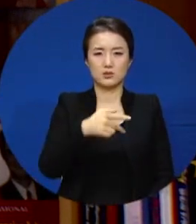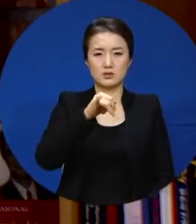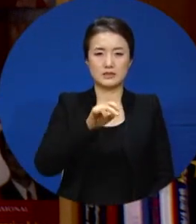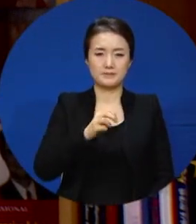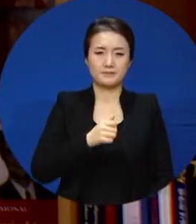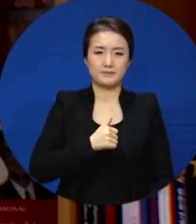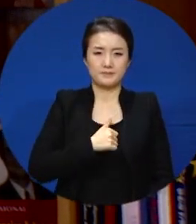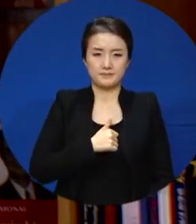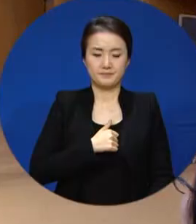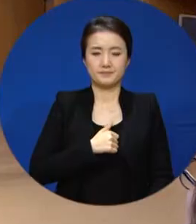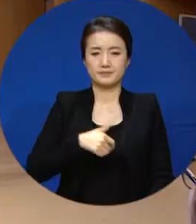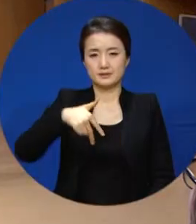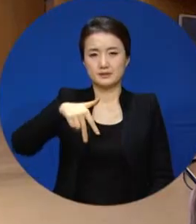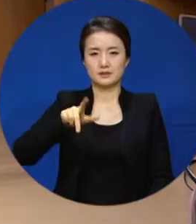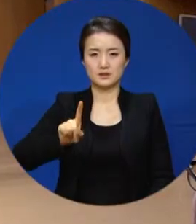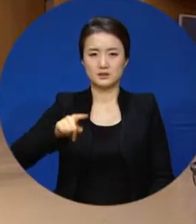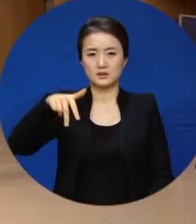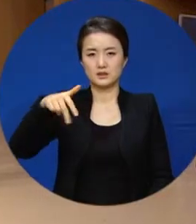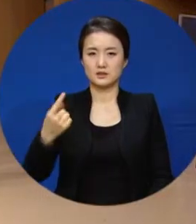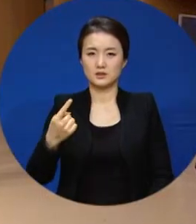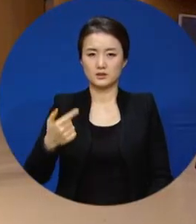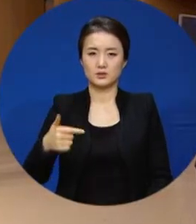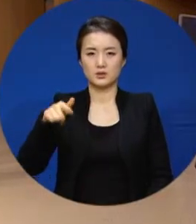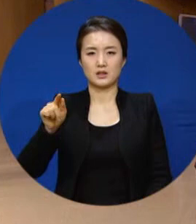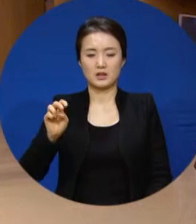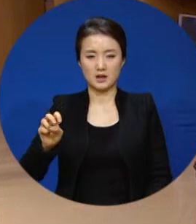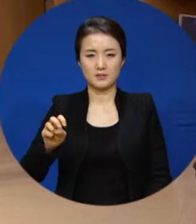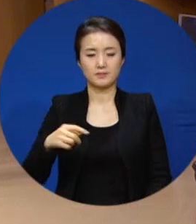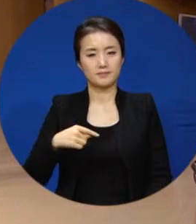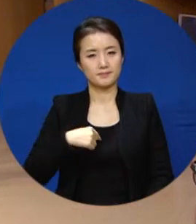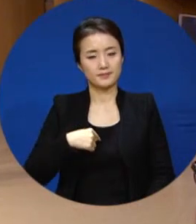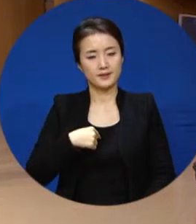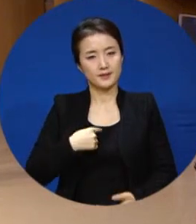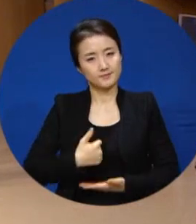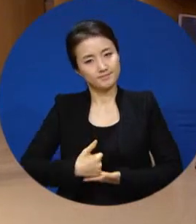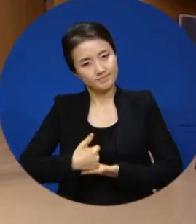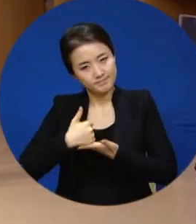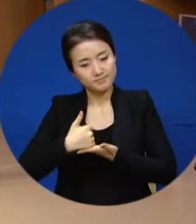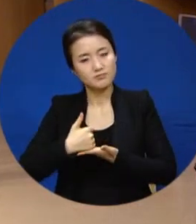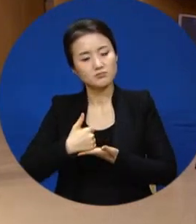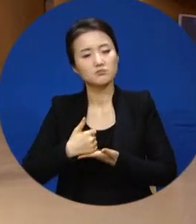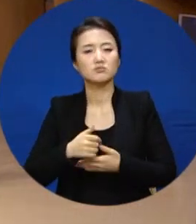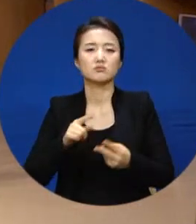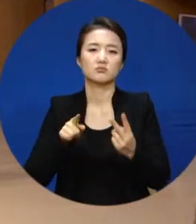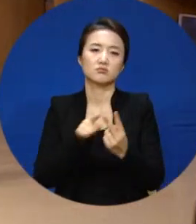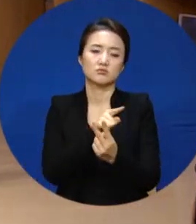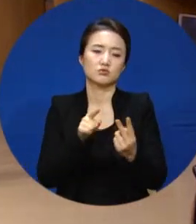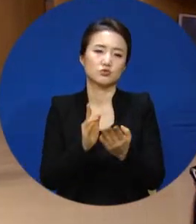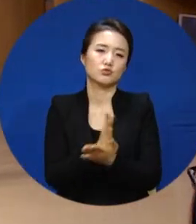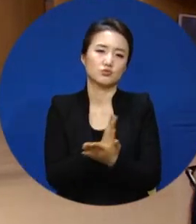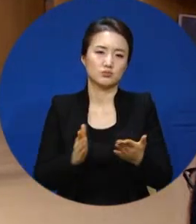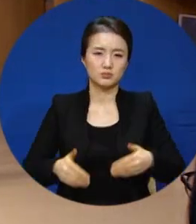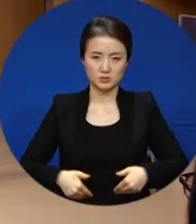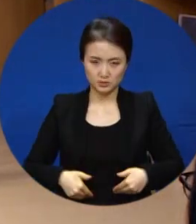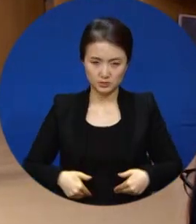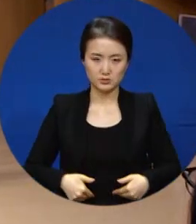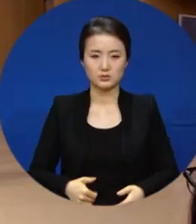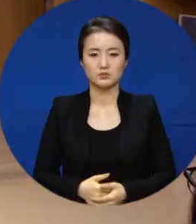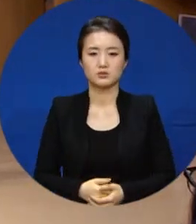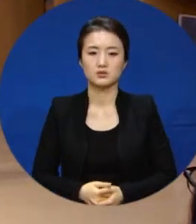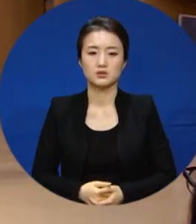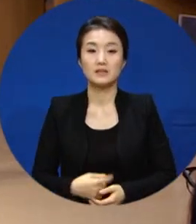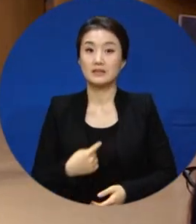두가지는 뭐냐면 여러분 자신한테 질문을 해보는 거예요 나는 지금까지 인생을 살아오면서